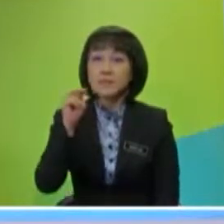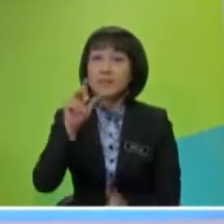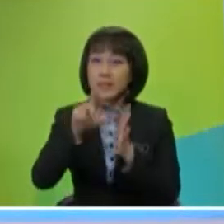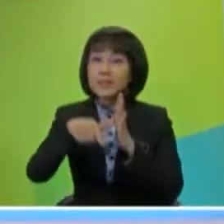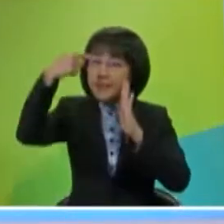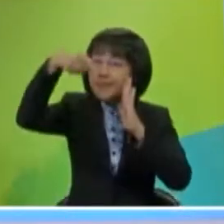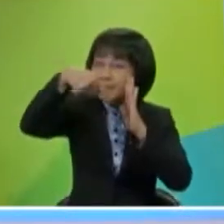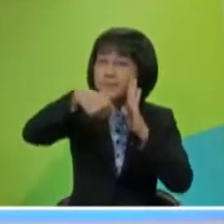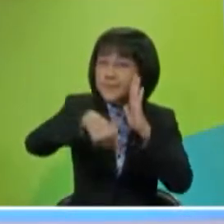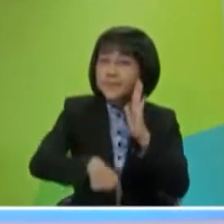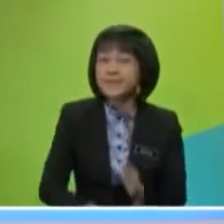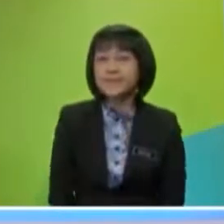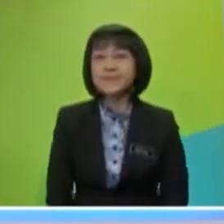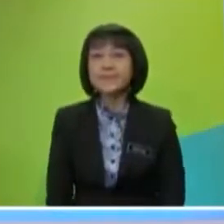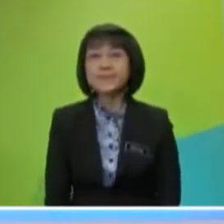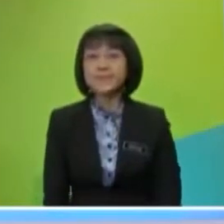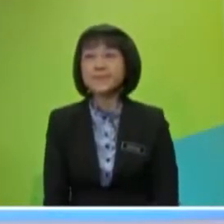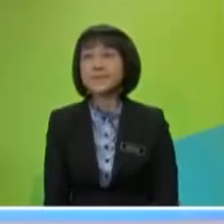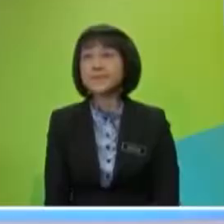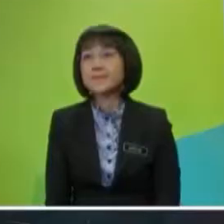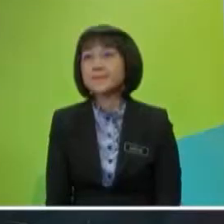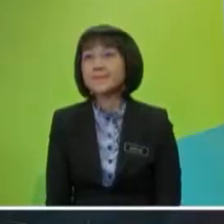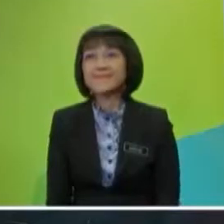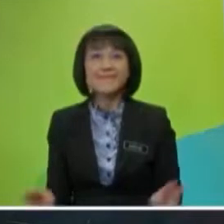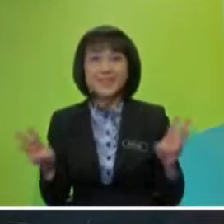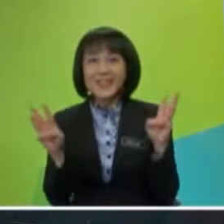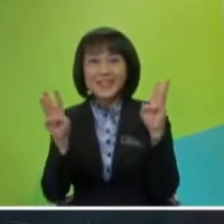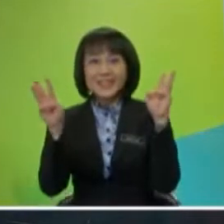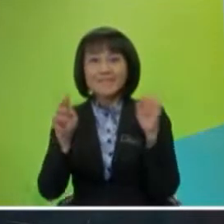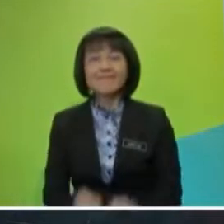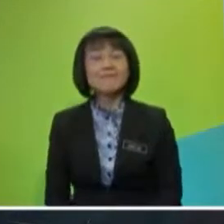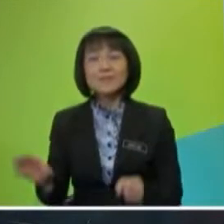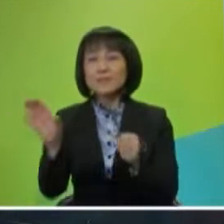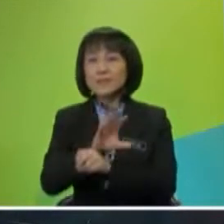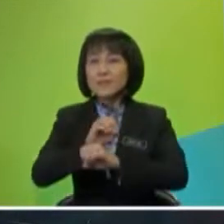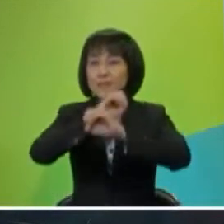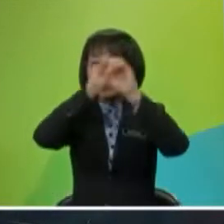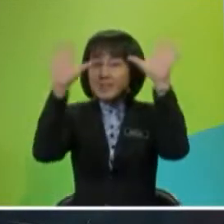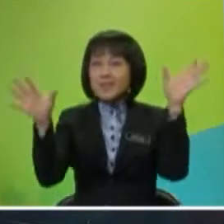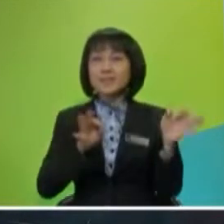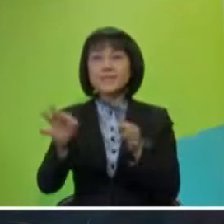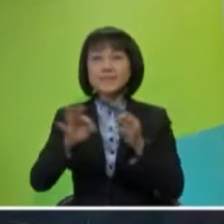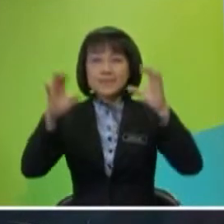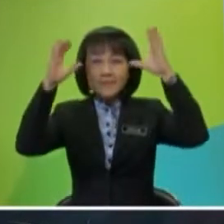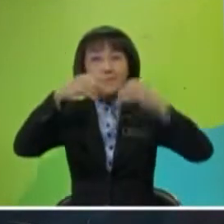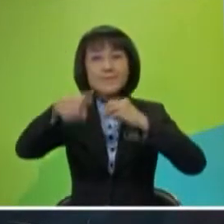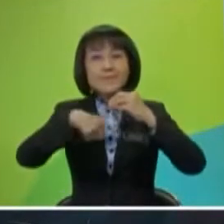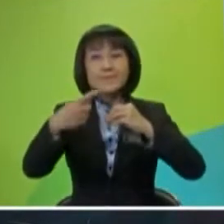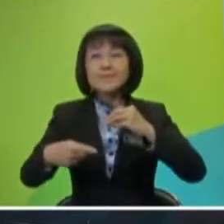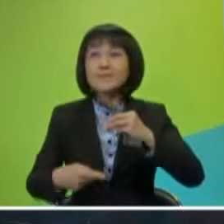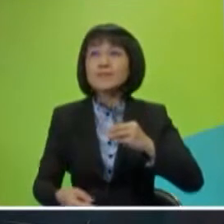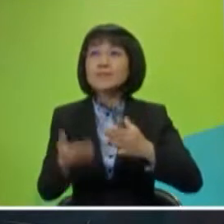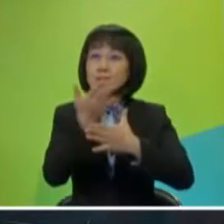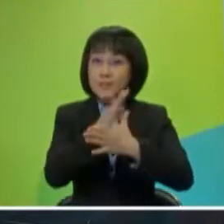soalan selepas inilah tajuk bahagi pecahan. Wah, itu dia, cukup jelas penjelasan cikgu tentang pecahan ataupun pecahan bahagi